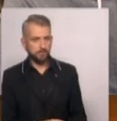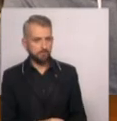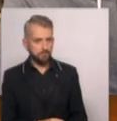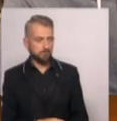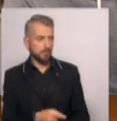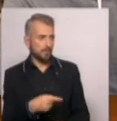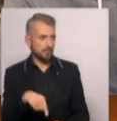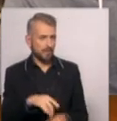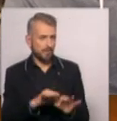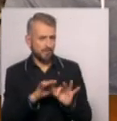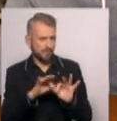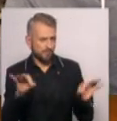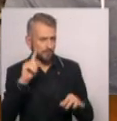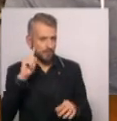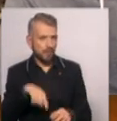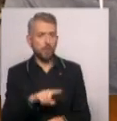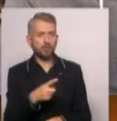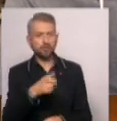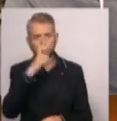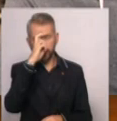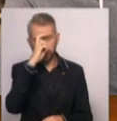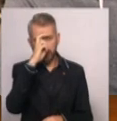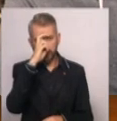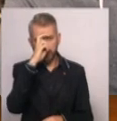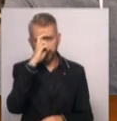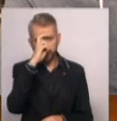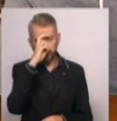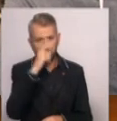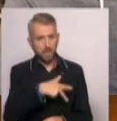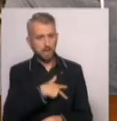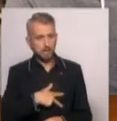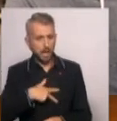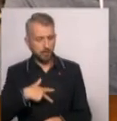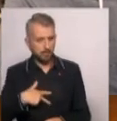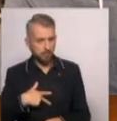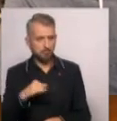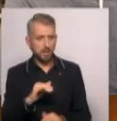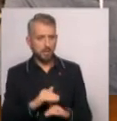відома всьому світу. Ну чому королева, скажімо,